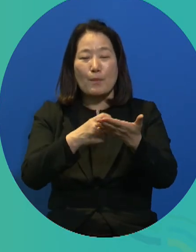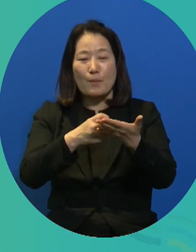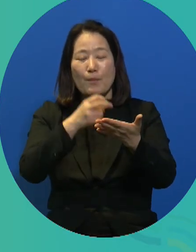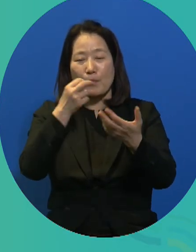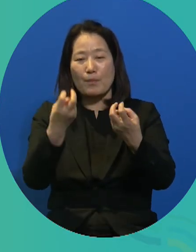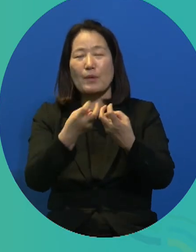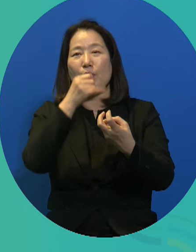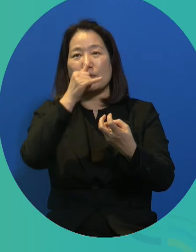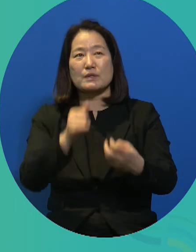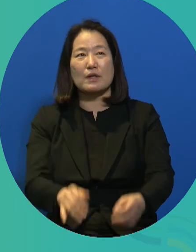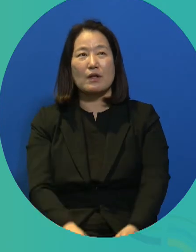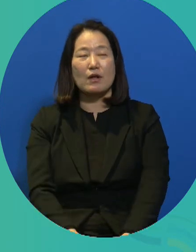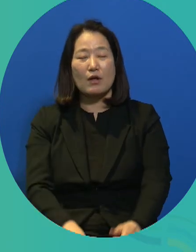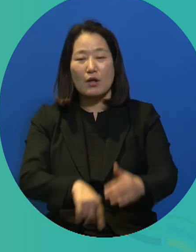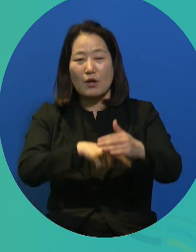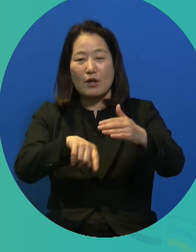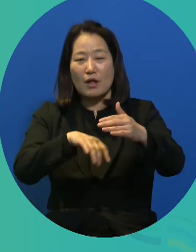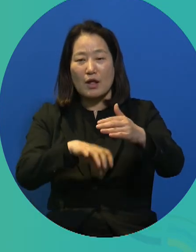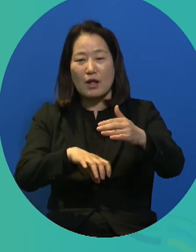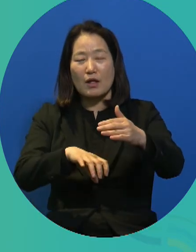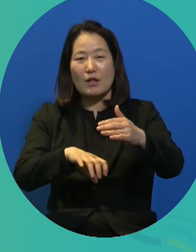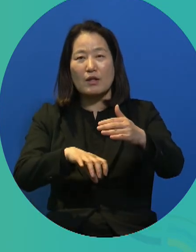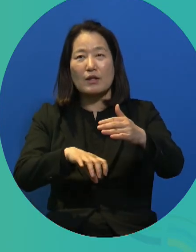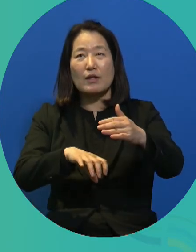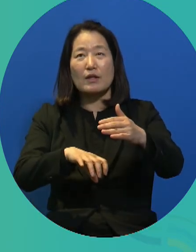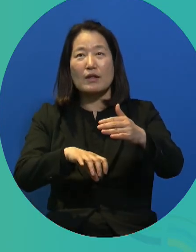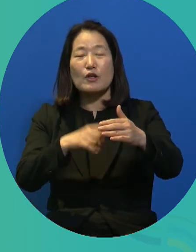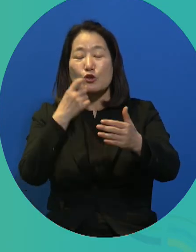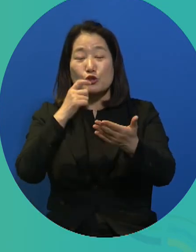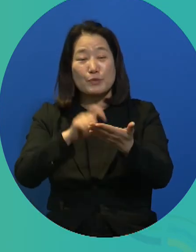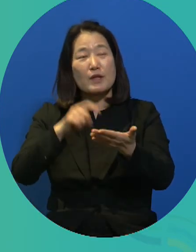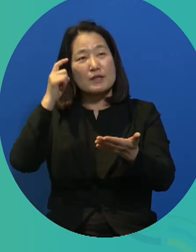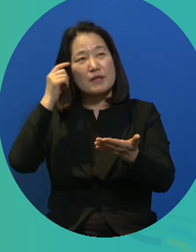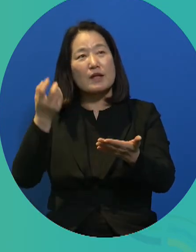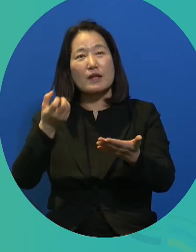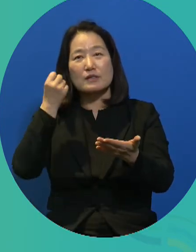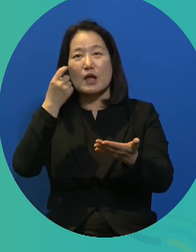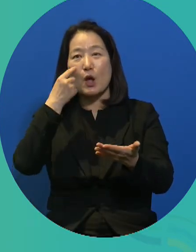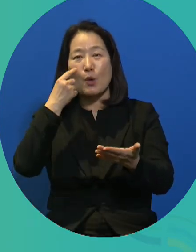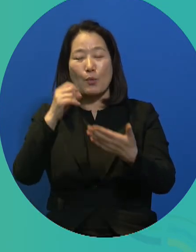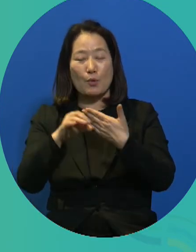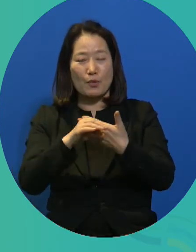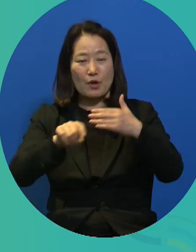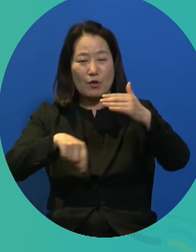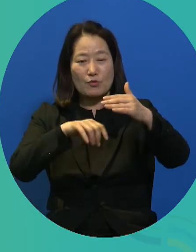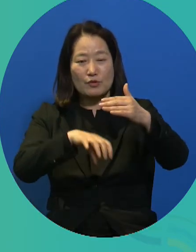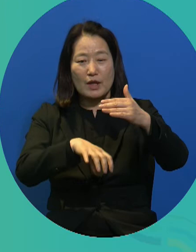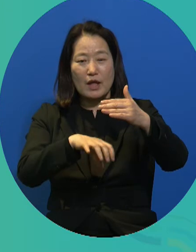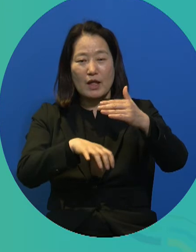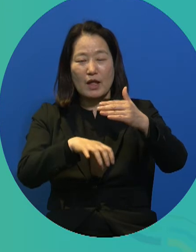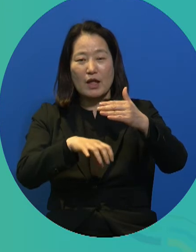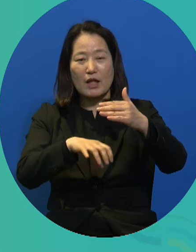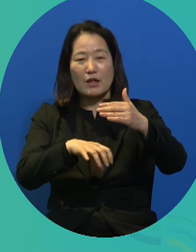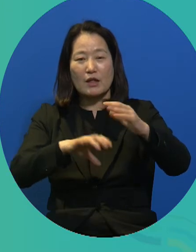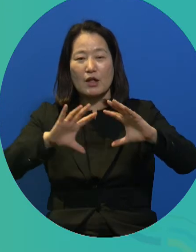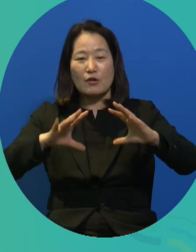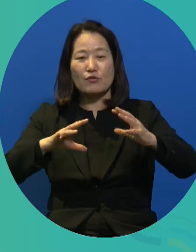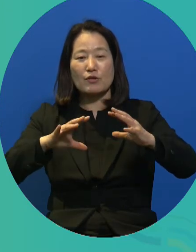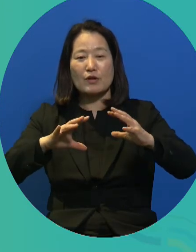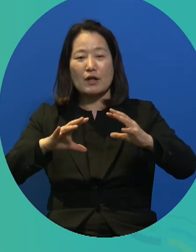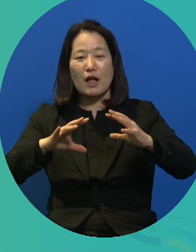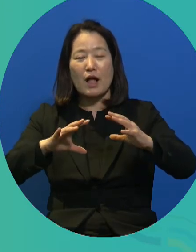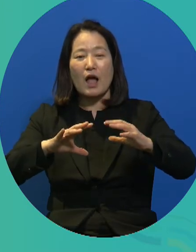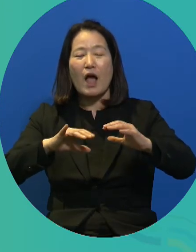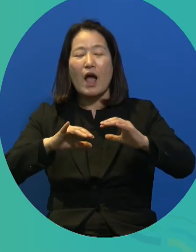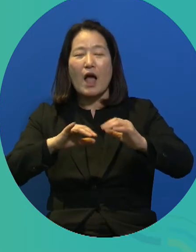국내에 이제 어렵게 생각하시지 않아도 되는 게 국내에 있는 국가인권위원회